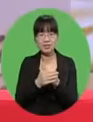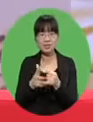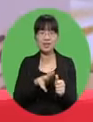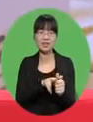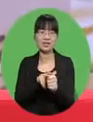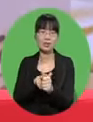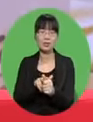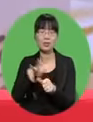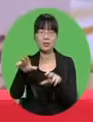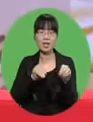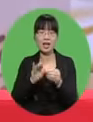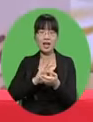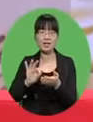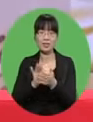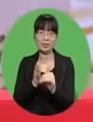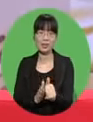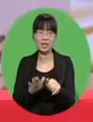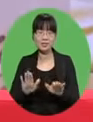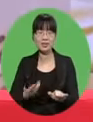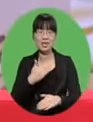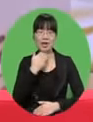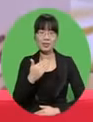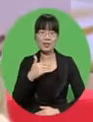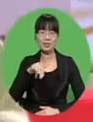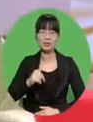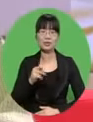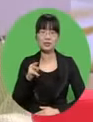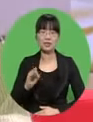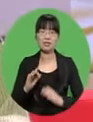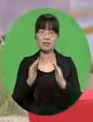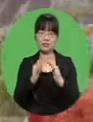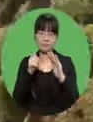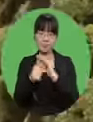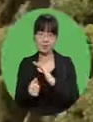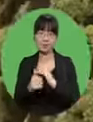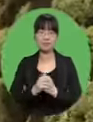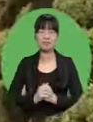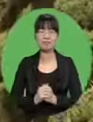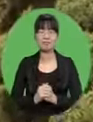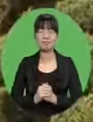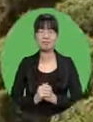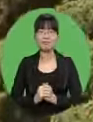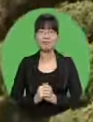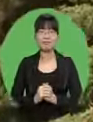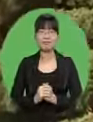자, 이번에는요, 9살 준현이네 집으로 저희가 한번 찾아가 봤습니다.